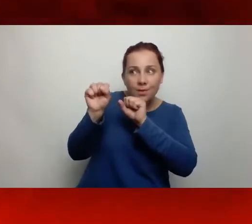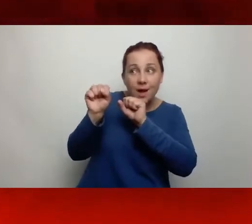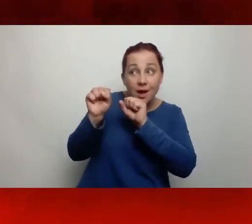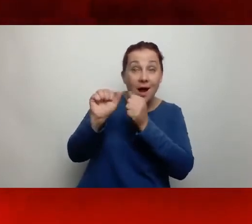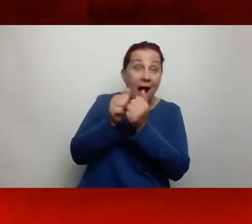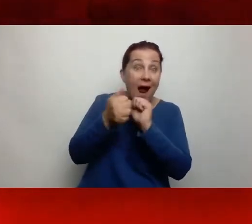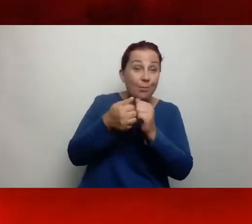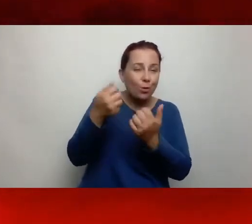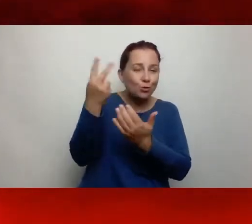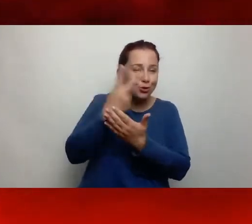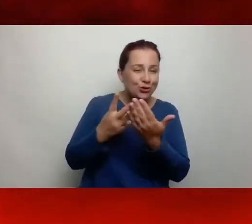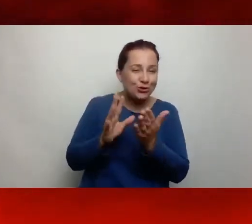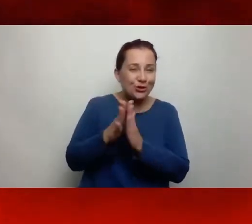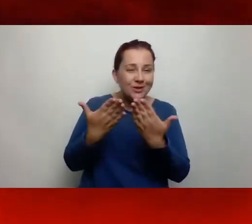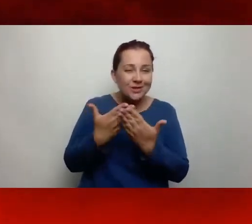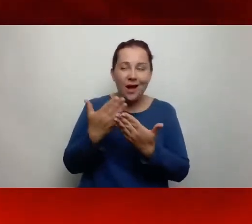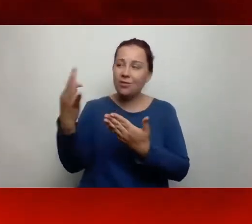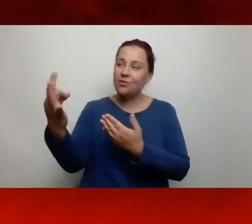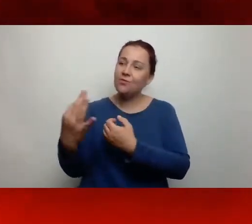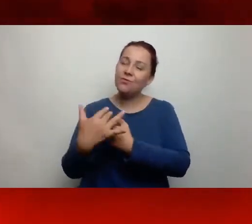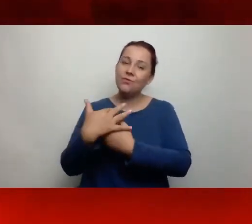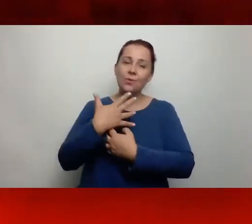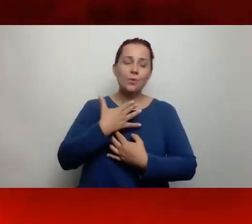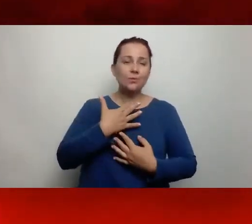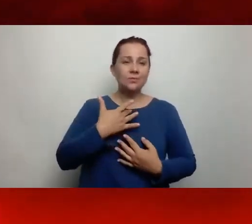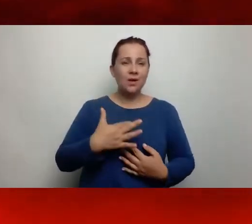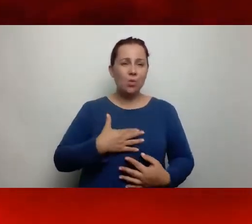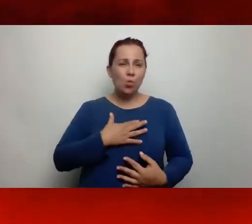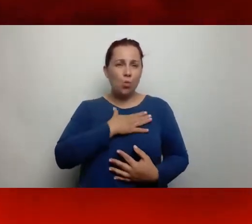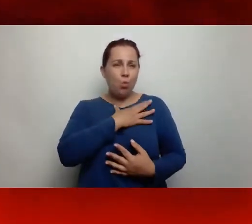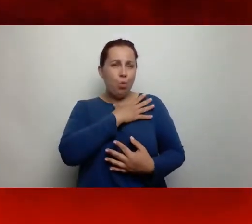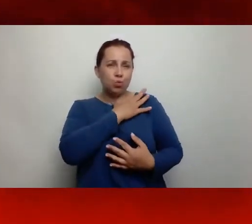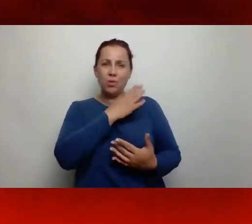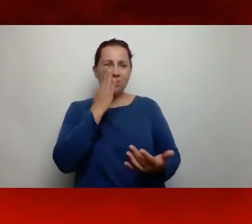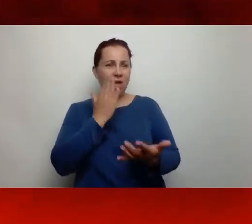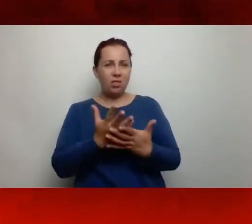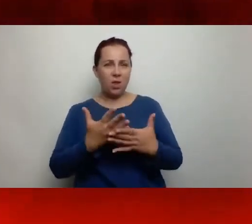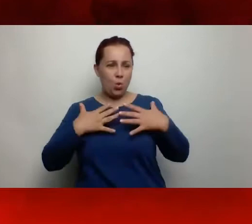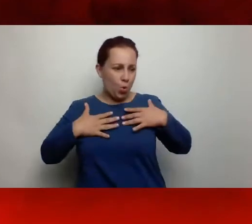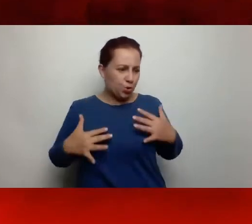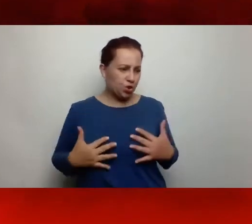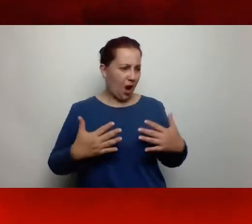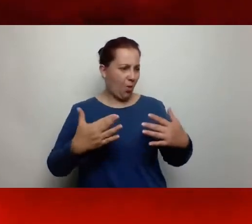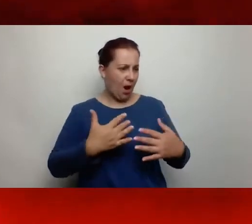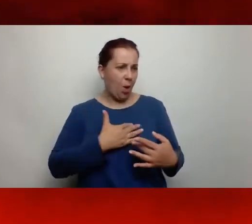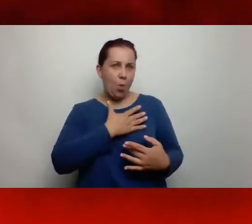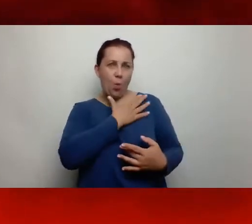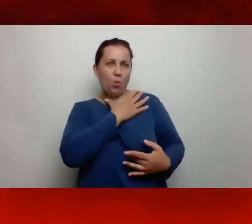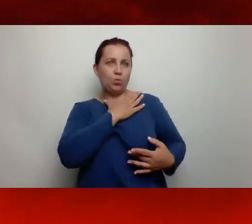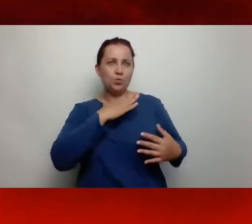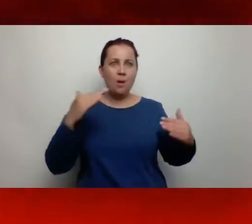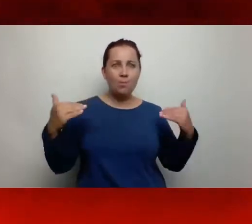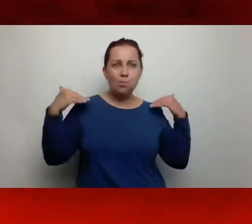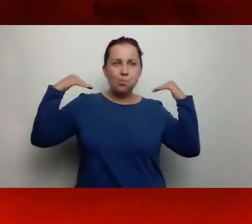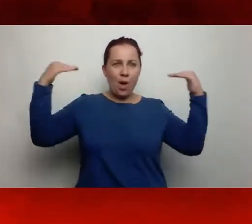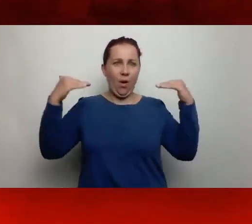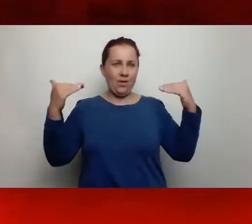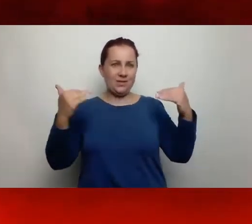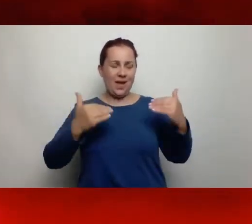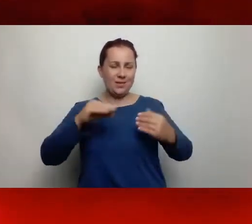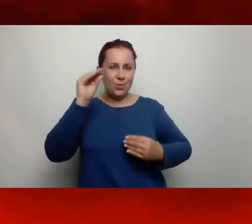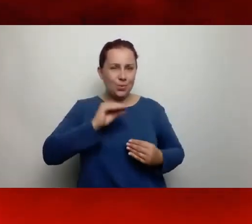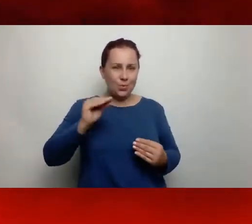budzić uczucia metafizyczne, czyli żeby przekraczać zwykłą barierę rozrywki, ale